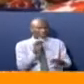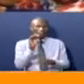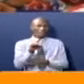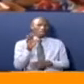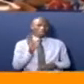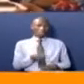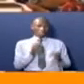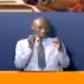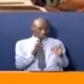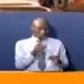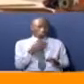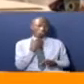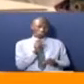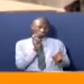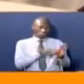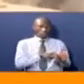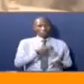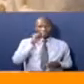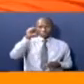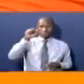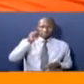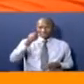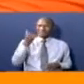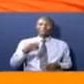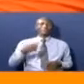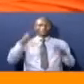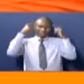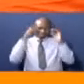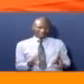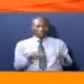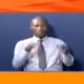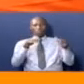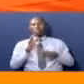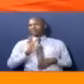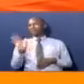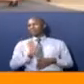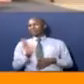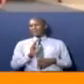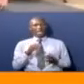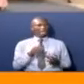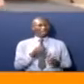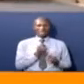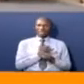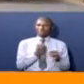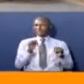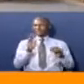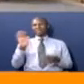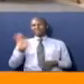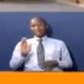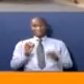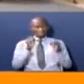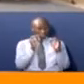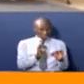kuenda kukitia Ivila siya kisiasa. Mose ivusothe umate kwete la Ivila siya uningwa na alame Utongoi